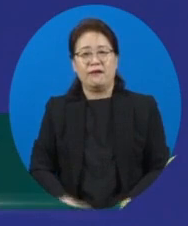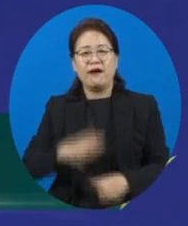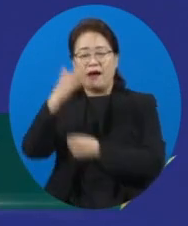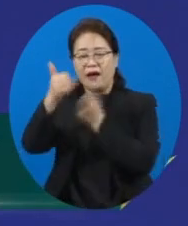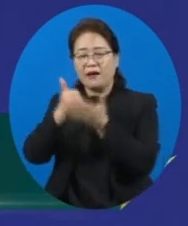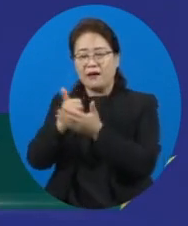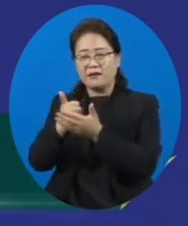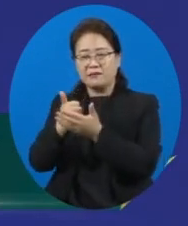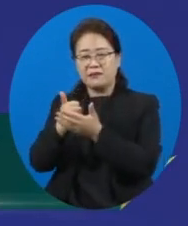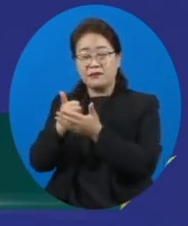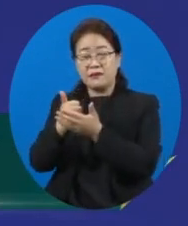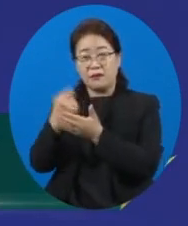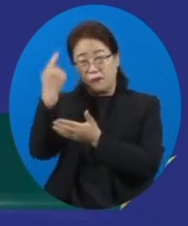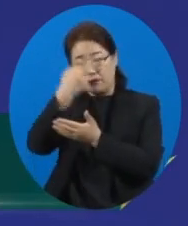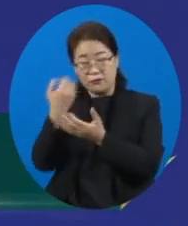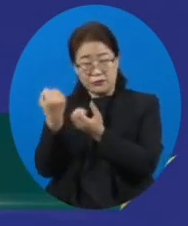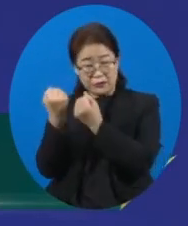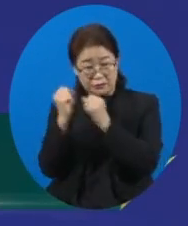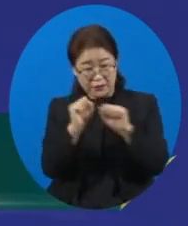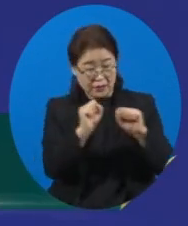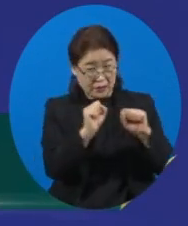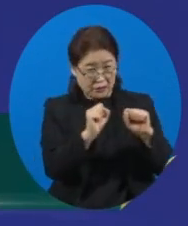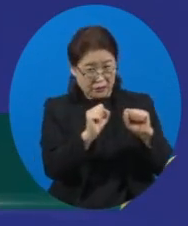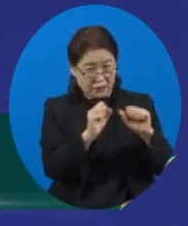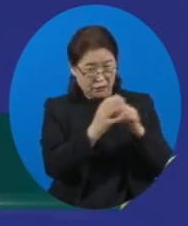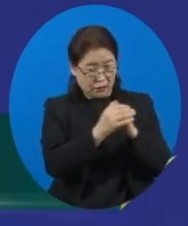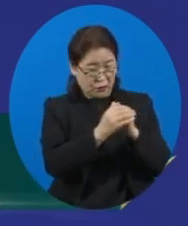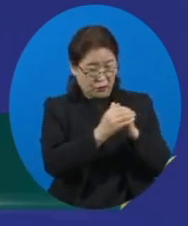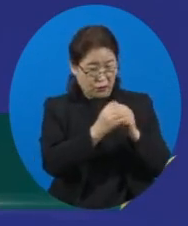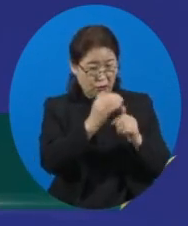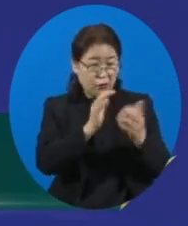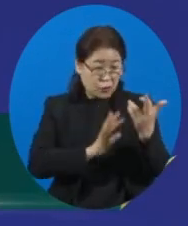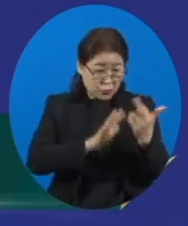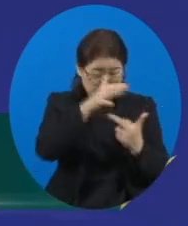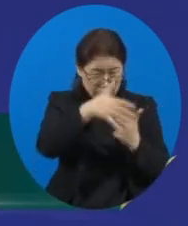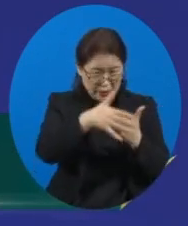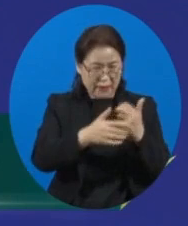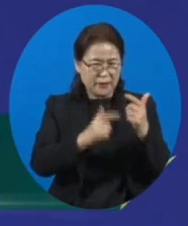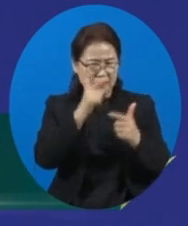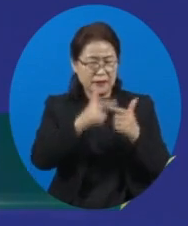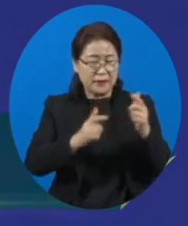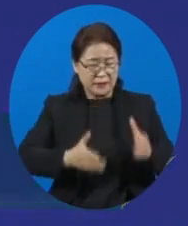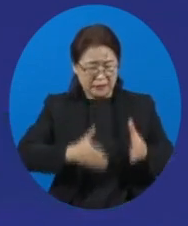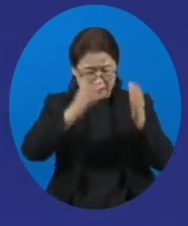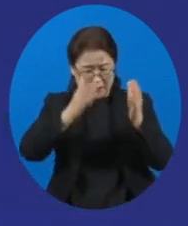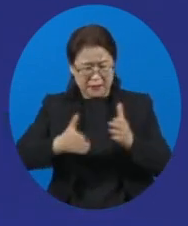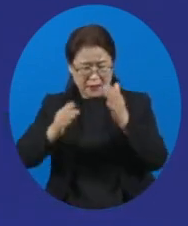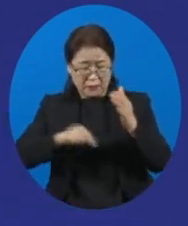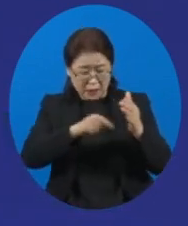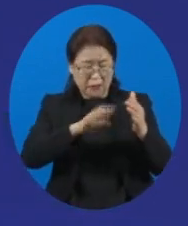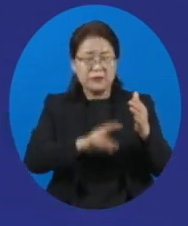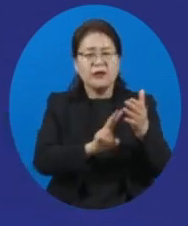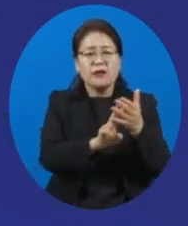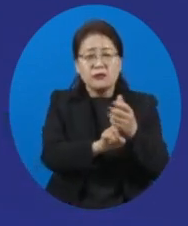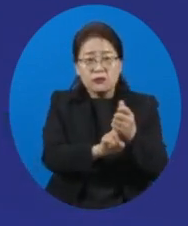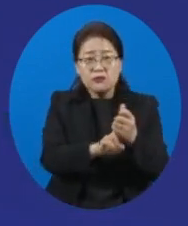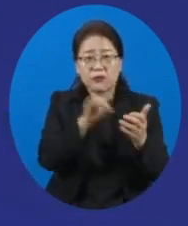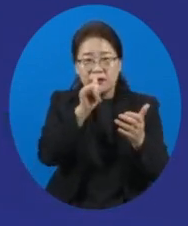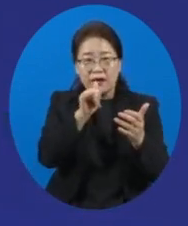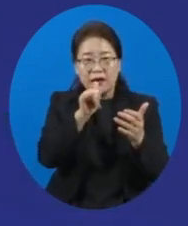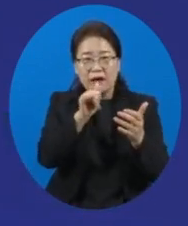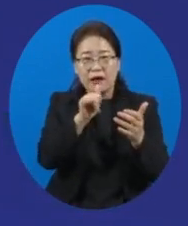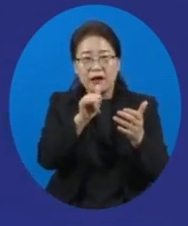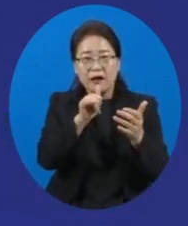하나님의 낯을 피하여 동산 나무 사이에 숨었다는 거야. 자, 여기서 하나님의 낯은